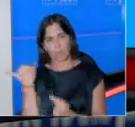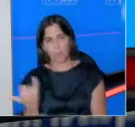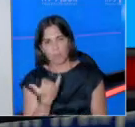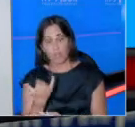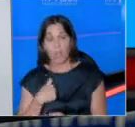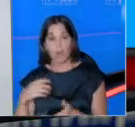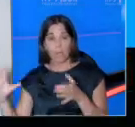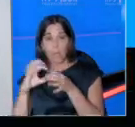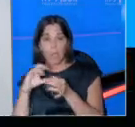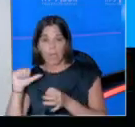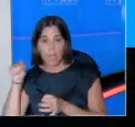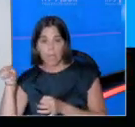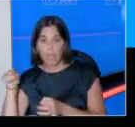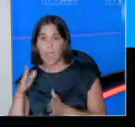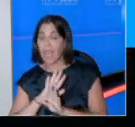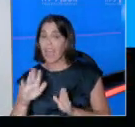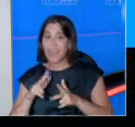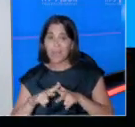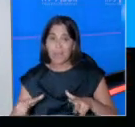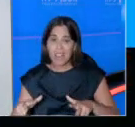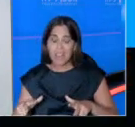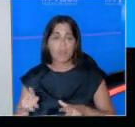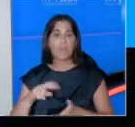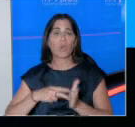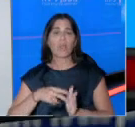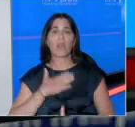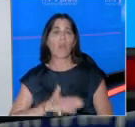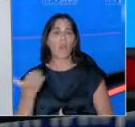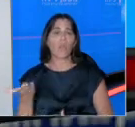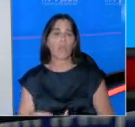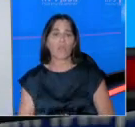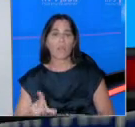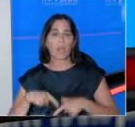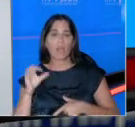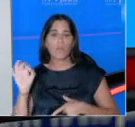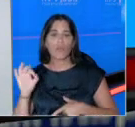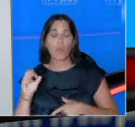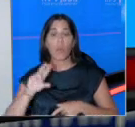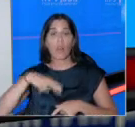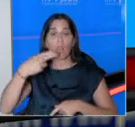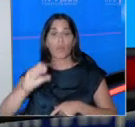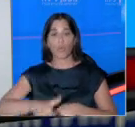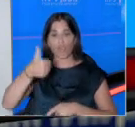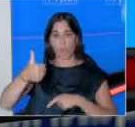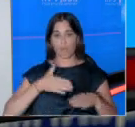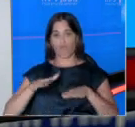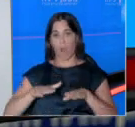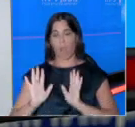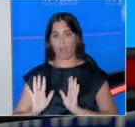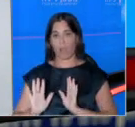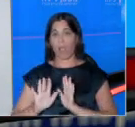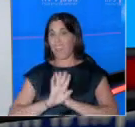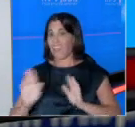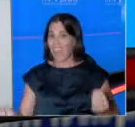מתחברת לאיציק, אין סיטואציה, מה פוליטיקאי רוצה בחיים שלו? זה להיות ראש ממשלה.